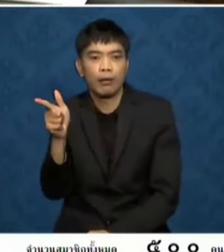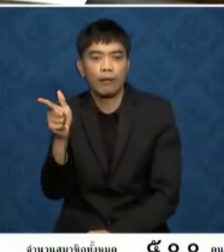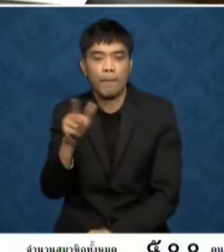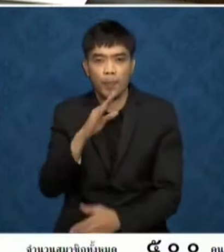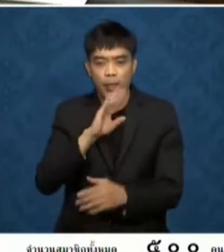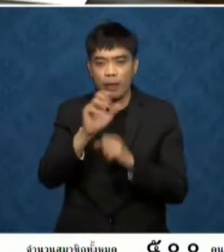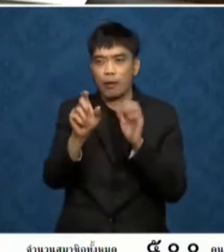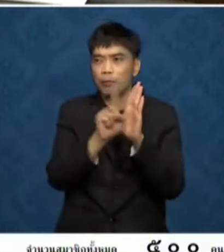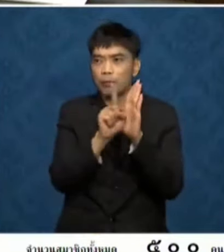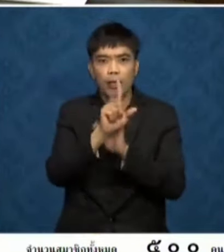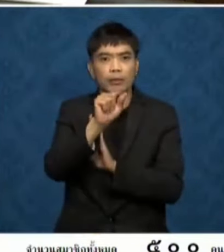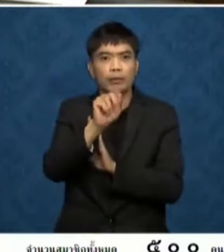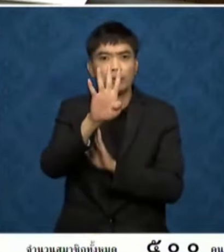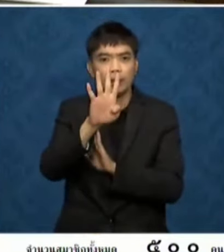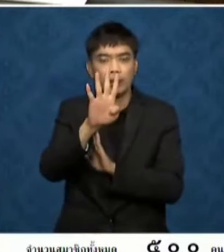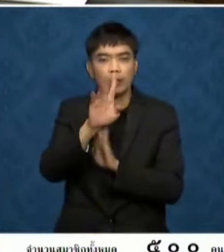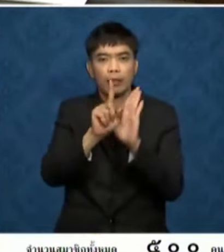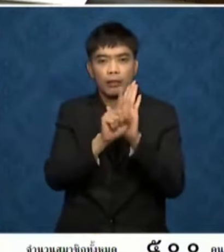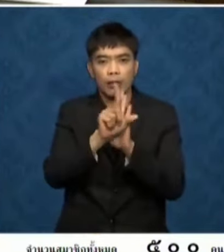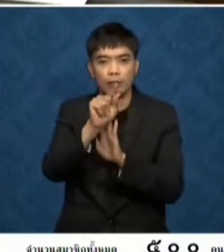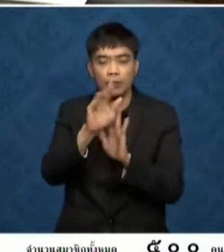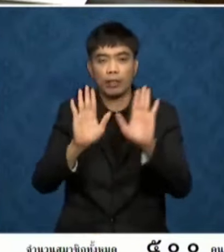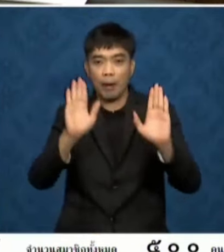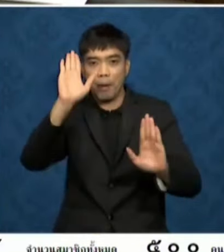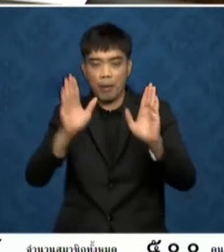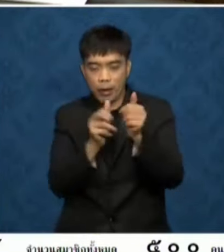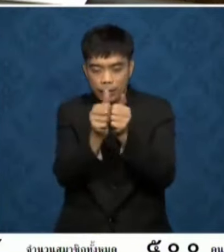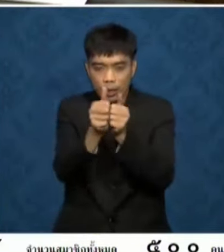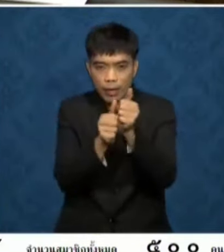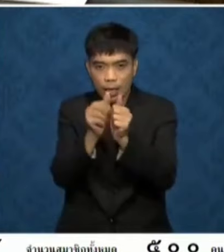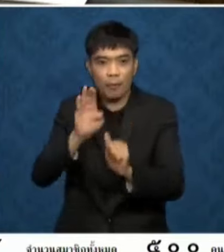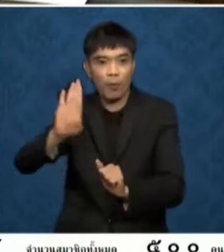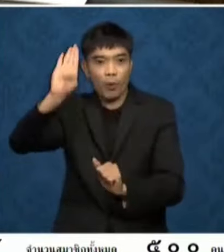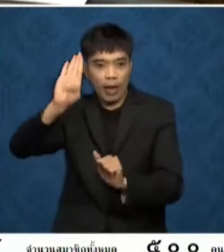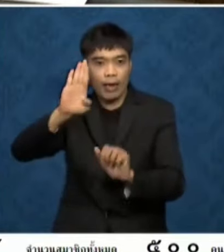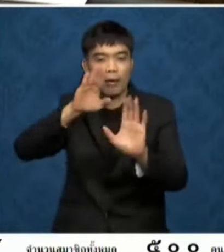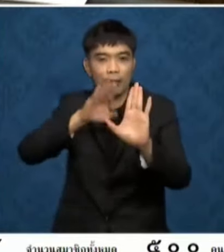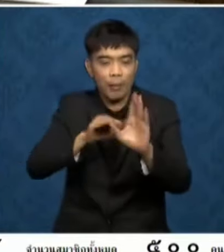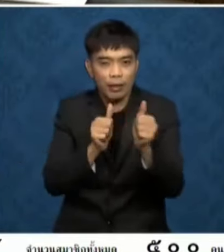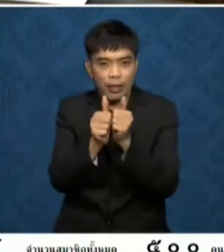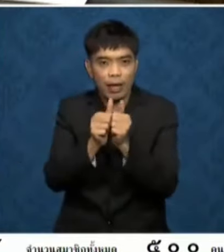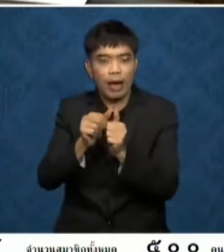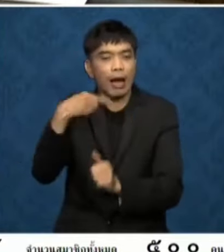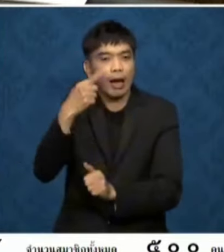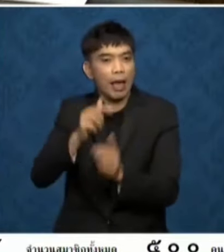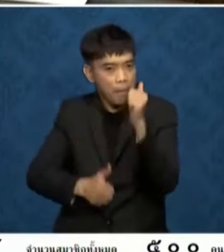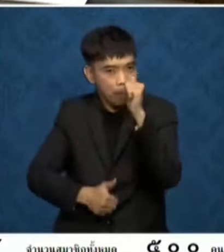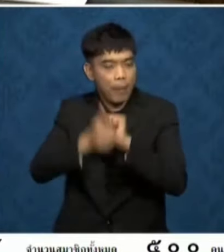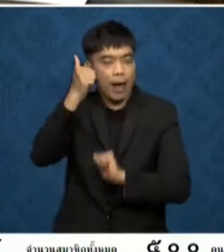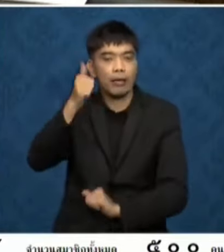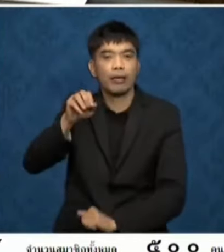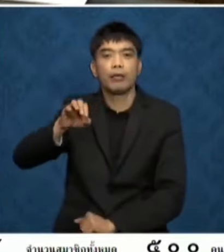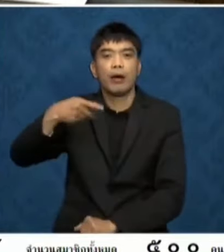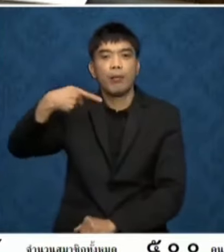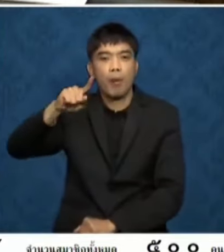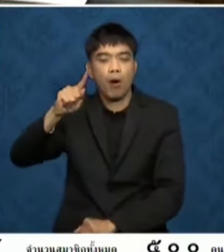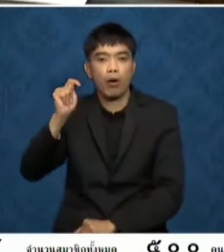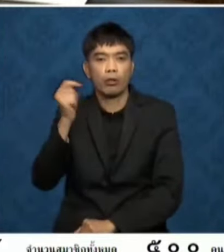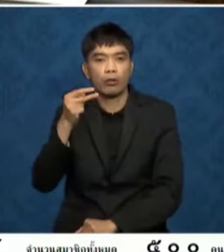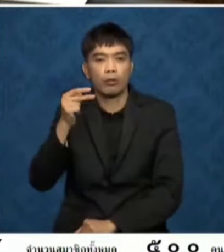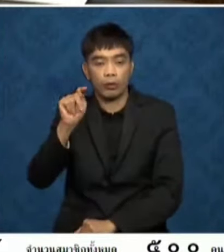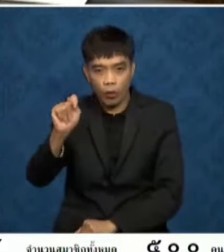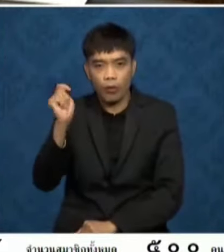งที่24ที่เพิ่งประมูลไปและมีผู้ได้รับสัมปทานเป็นปตท.สผ.และเชฟรอนนี่จึงถือเ